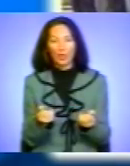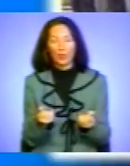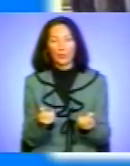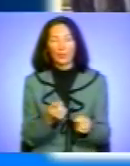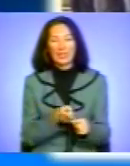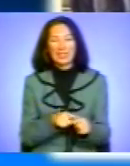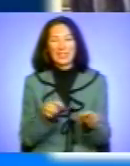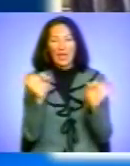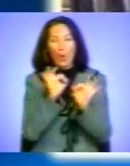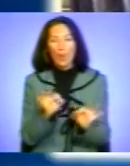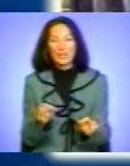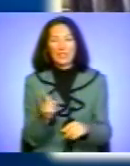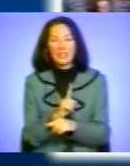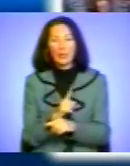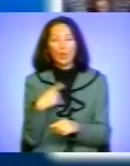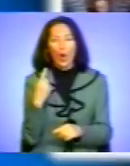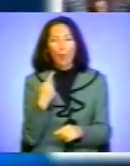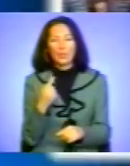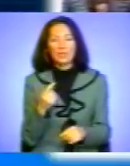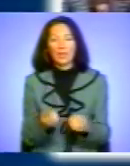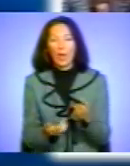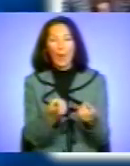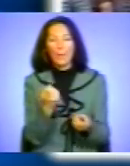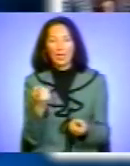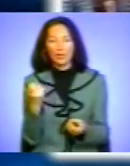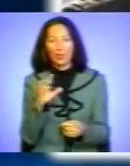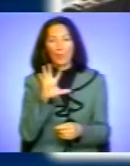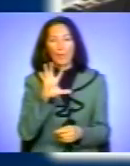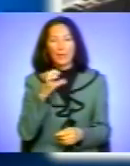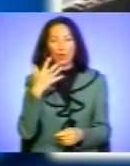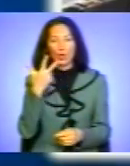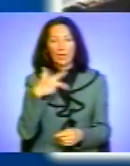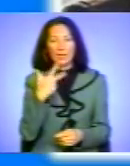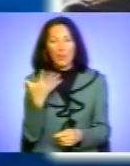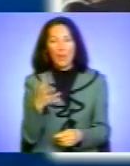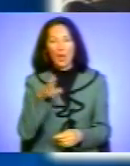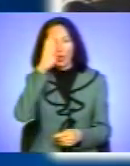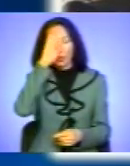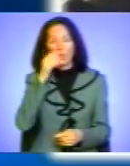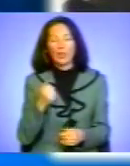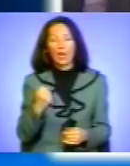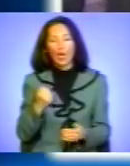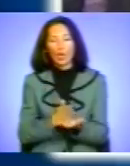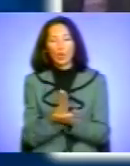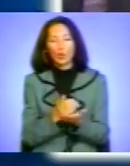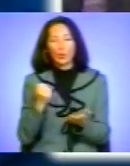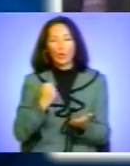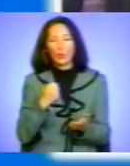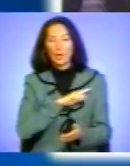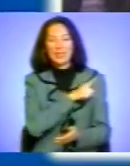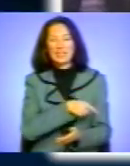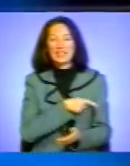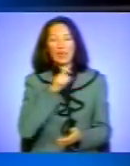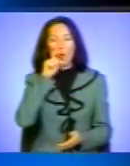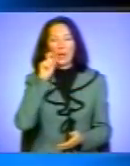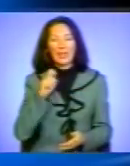Цієї осені з Тернопільської області призвуть 535 новобранців для служби у Збройних силах України.